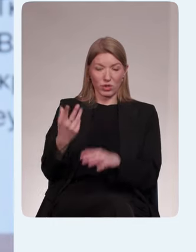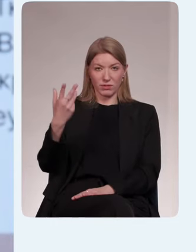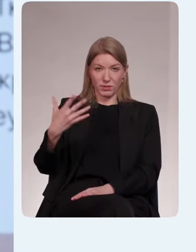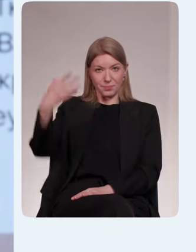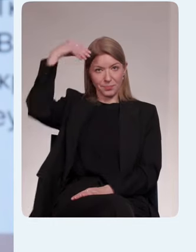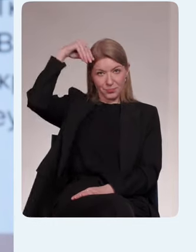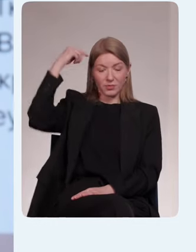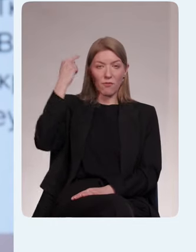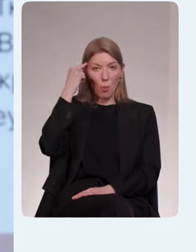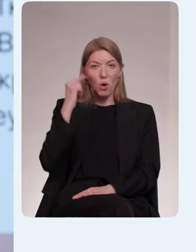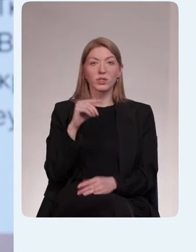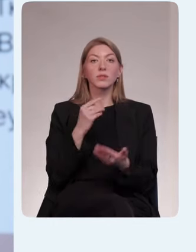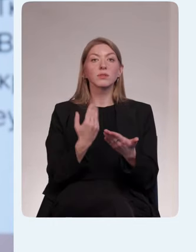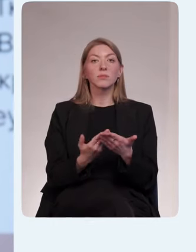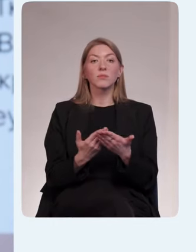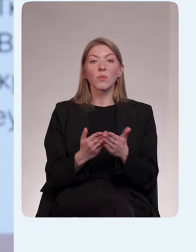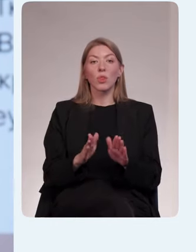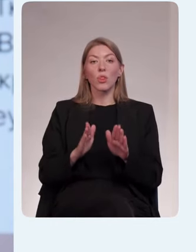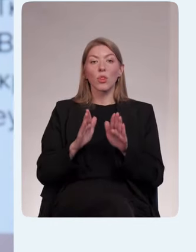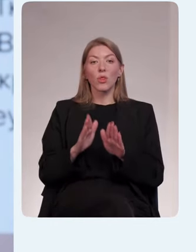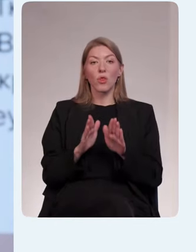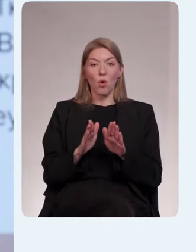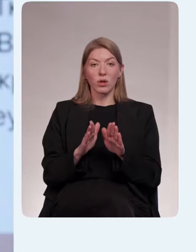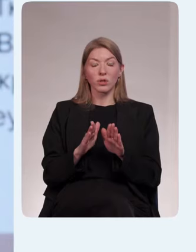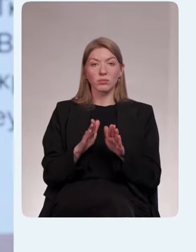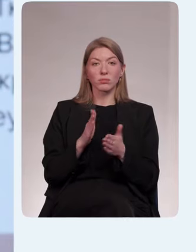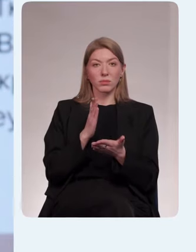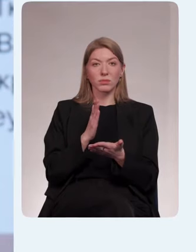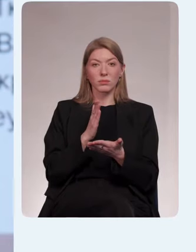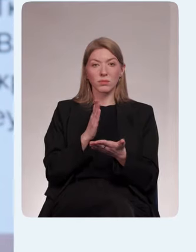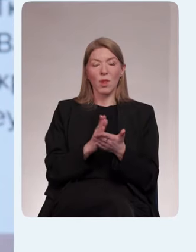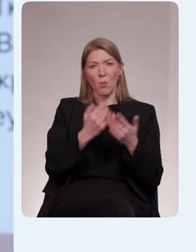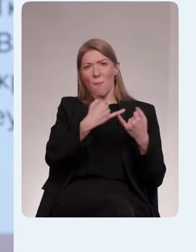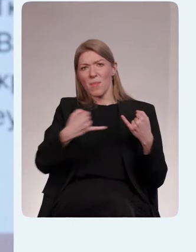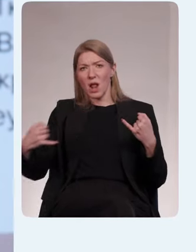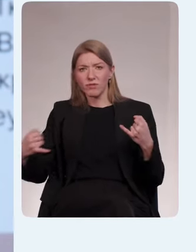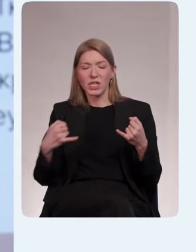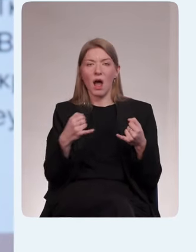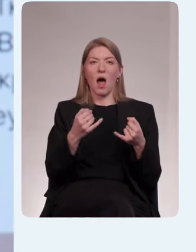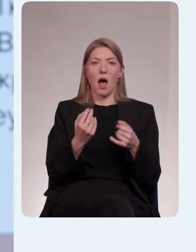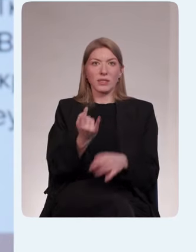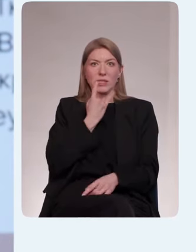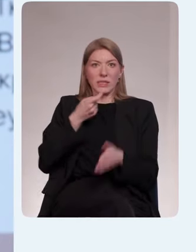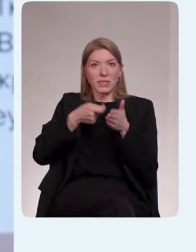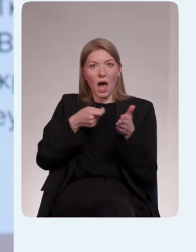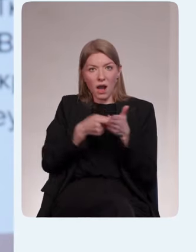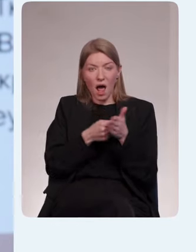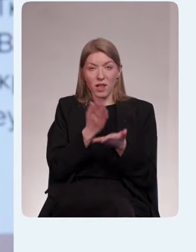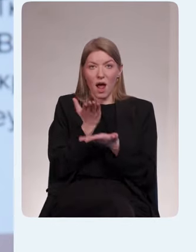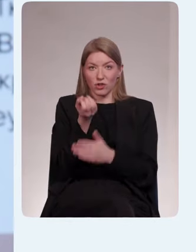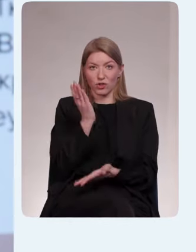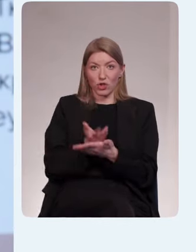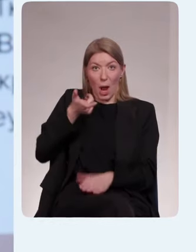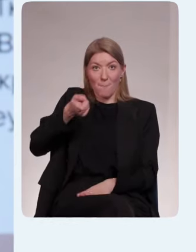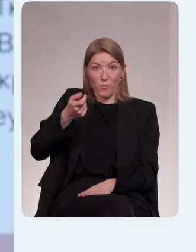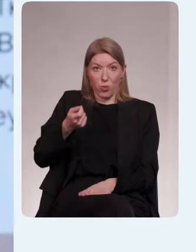Нормальная жизнедеятельность. Только с батарейкой, проводами, зарядкой и пультом от себя.